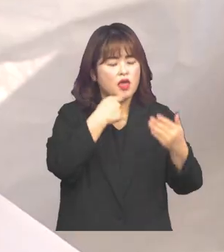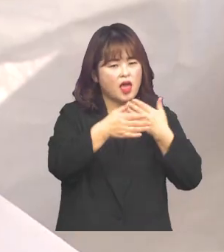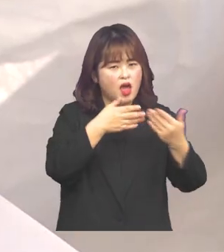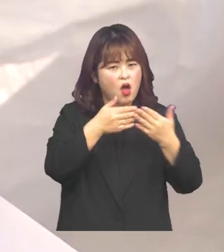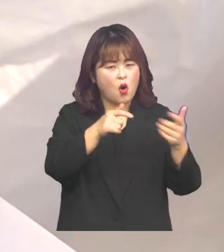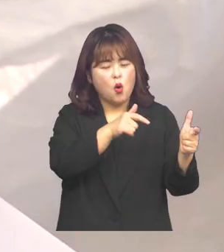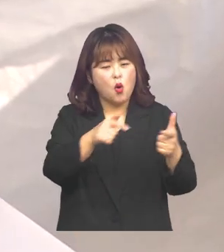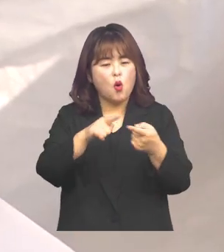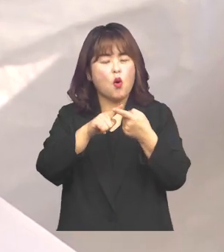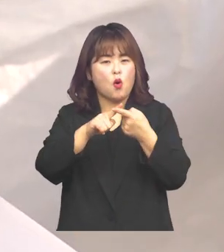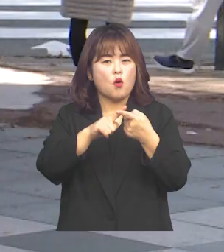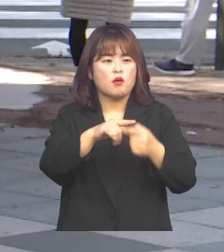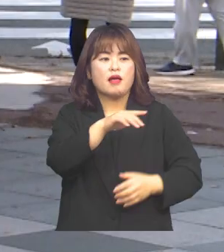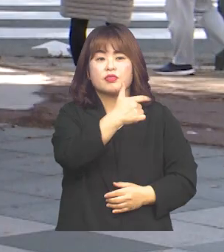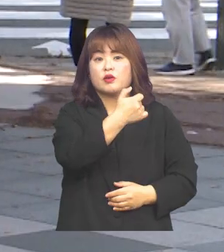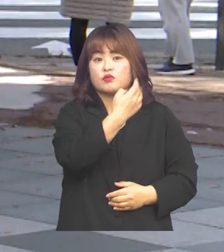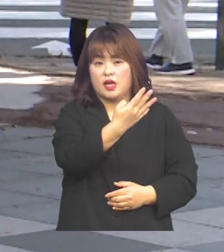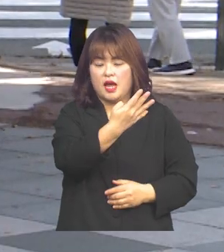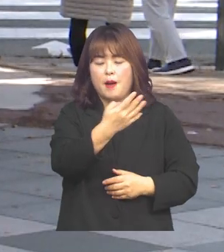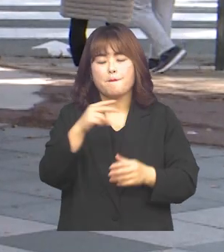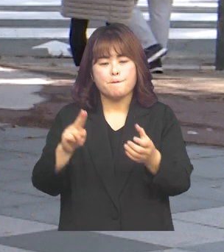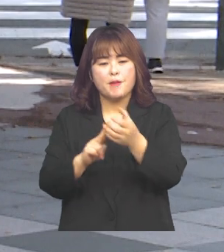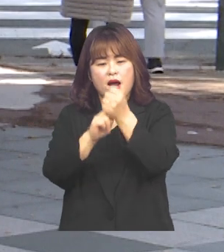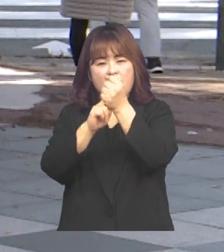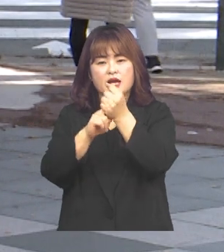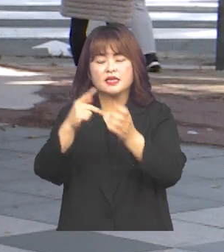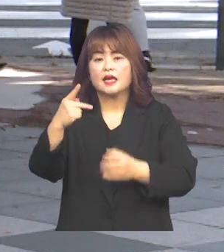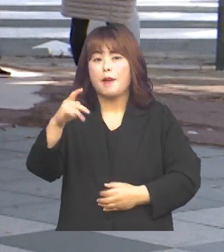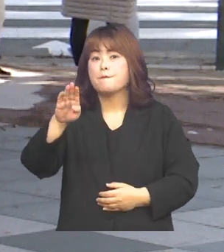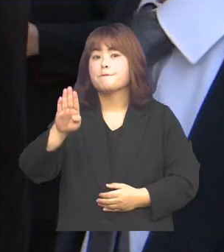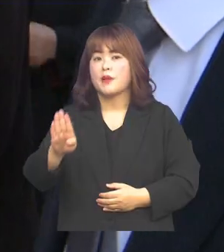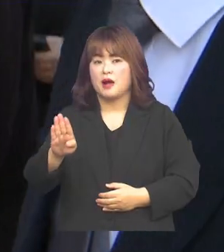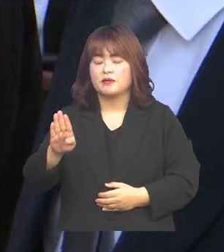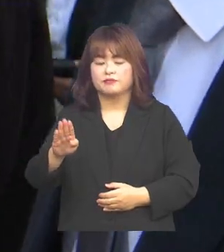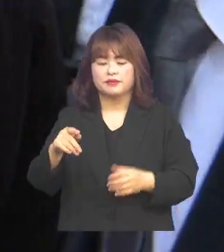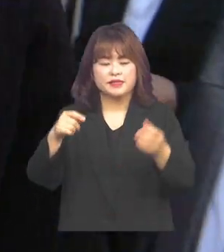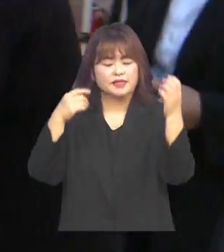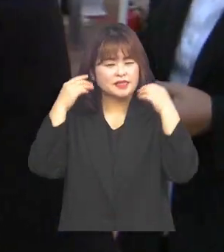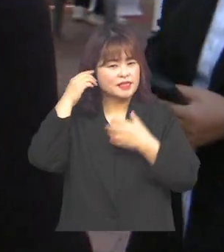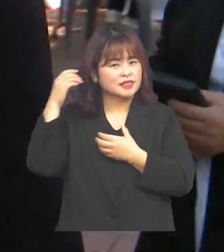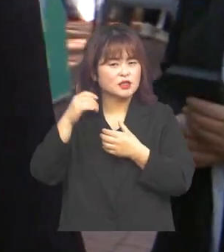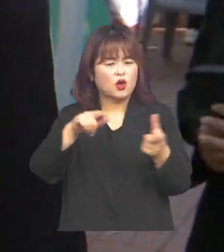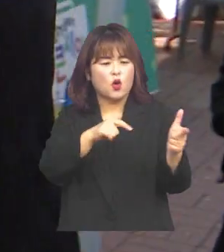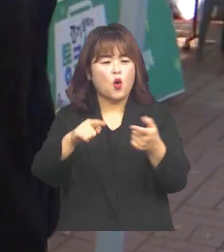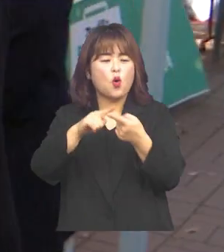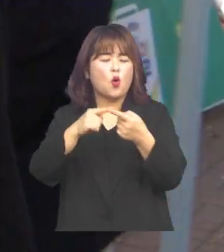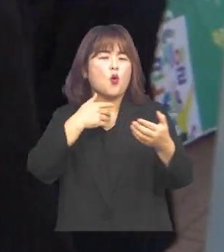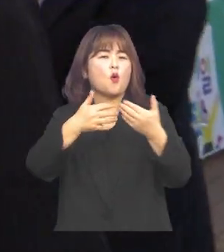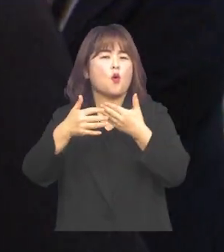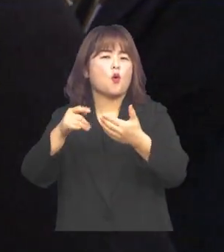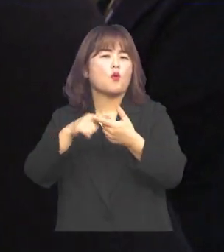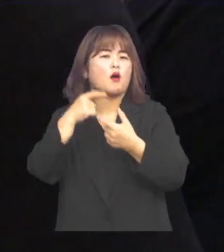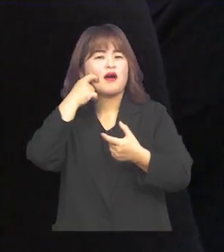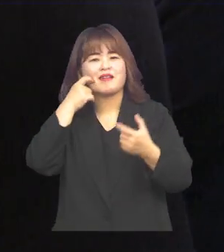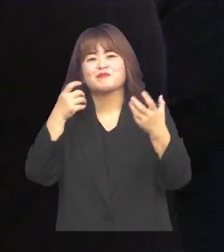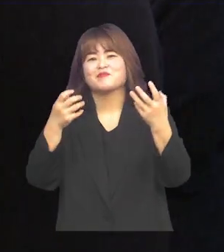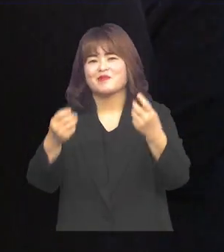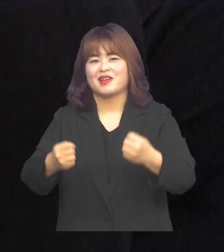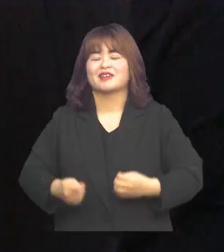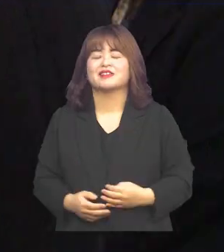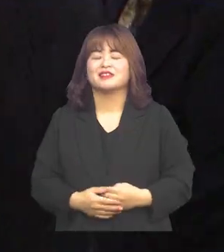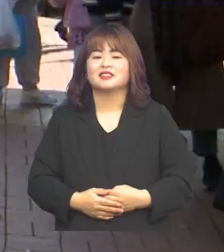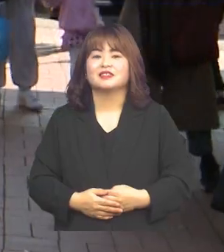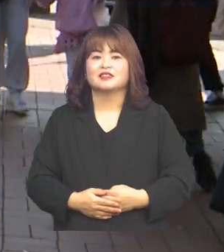마켓과 체험 부스가 운영됐으며 마술 공연, K-팝, 디제잉쇼 등 다채로운 무대가 시민들의 큰